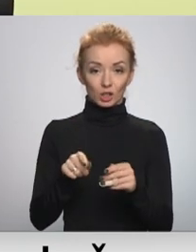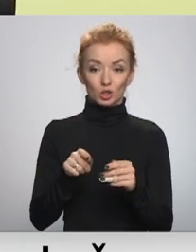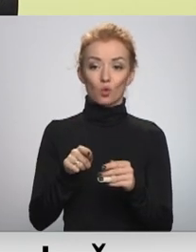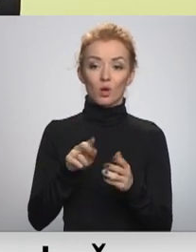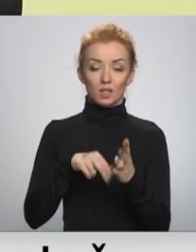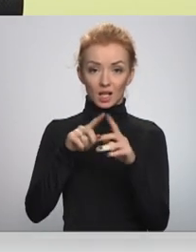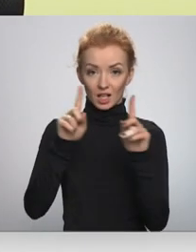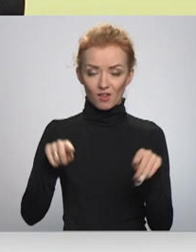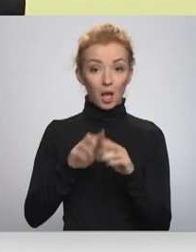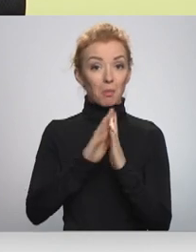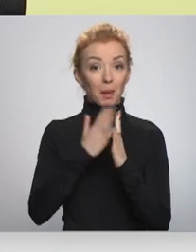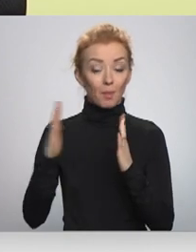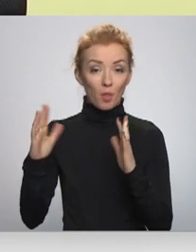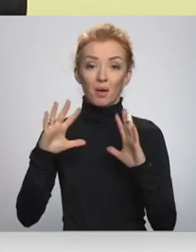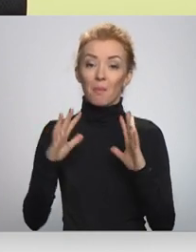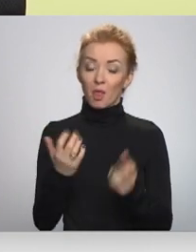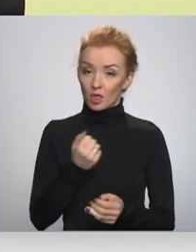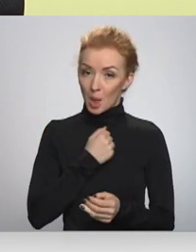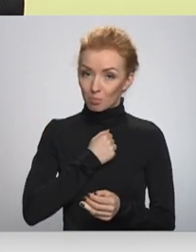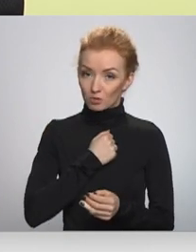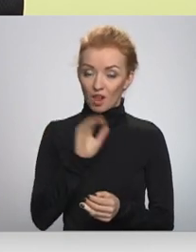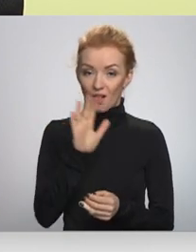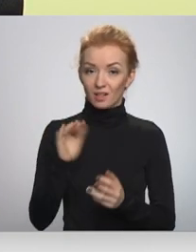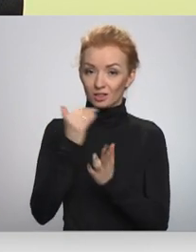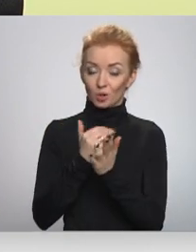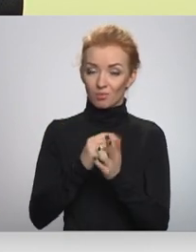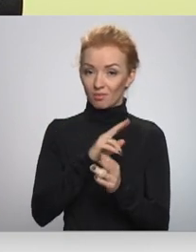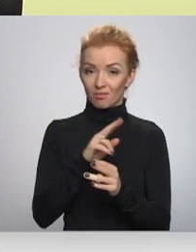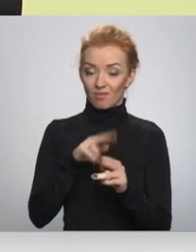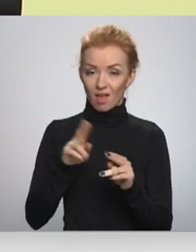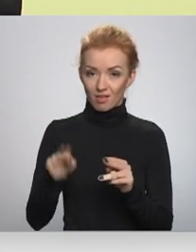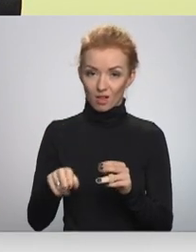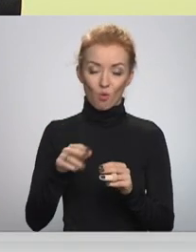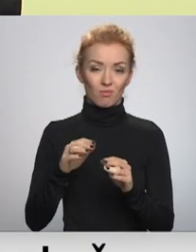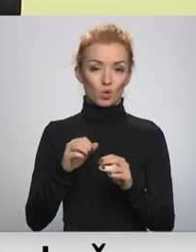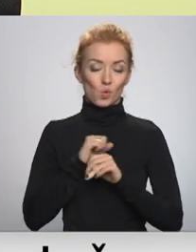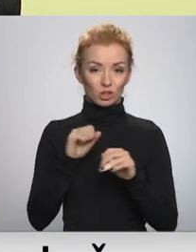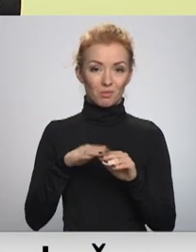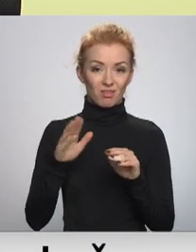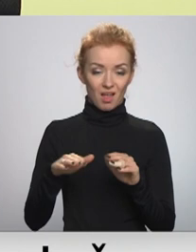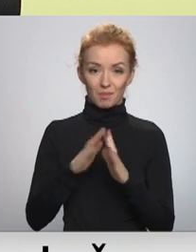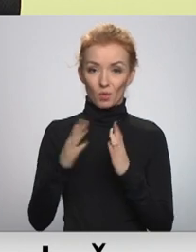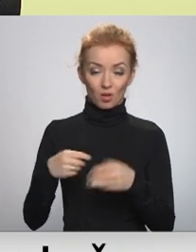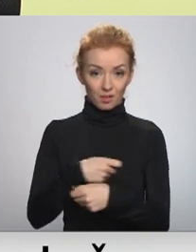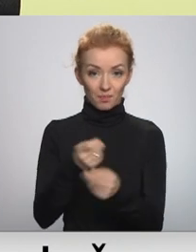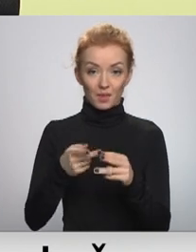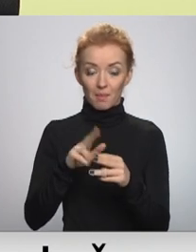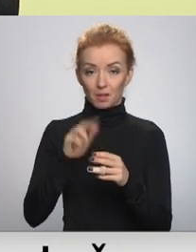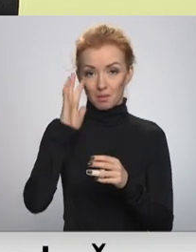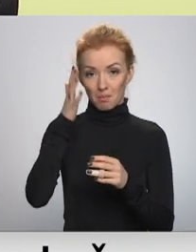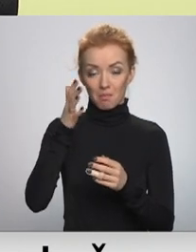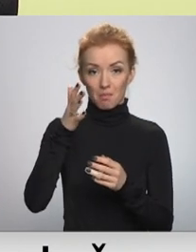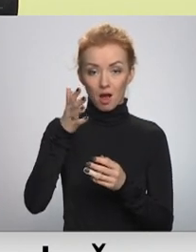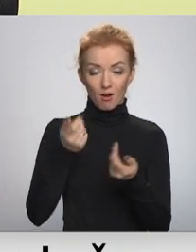ar valsts noteiktajiem ierobežojumiem, diemžēl bibliotēkās to nebija iespējams izdarīt. Līdz ar to sazinoties ar pagasta pārvaldes